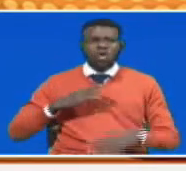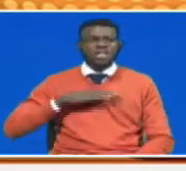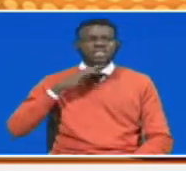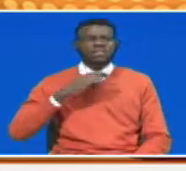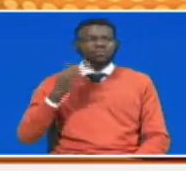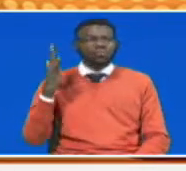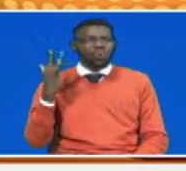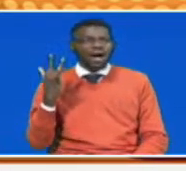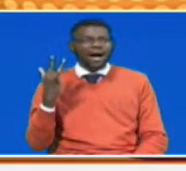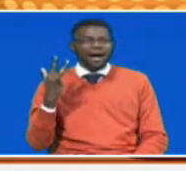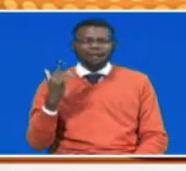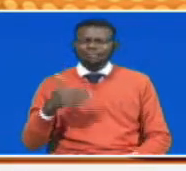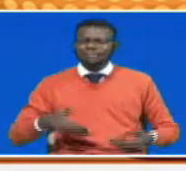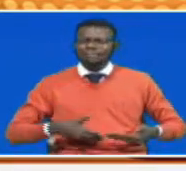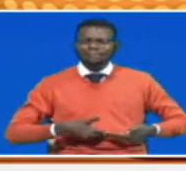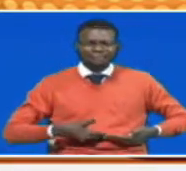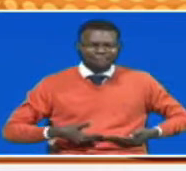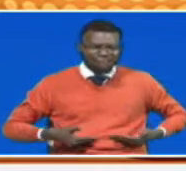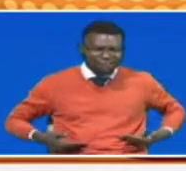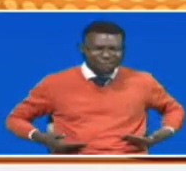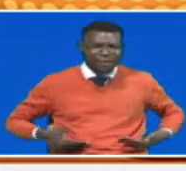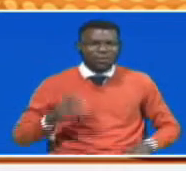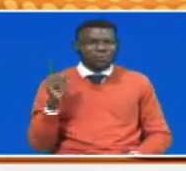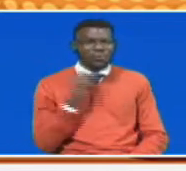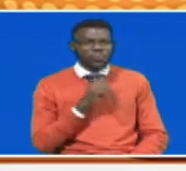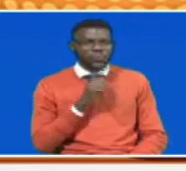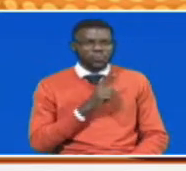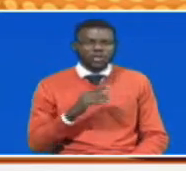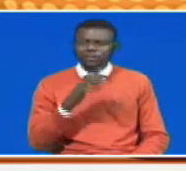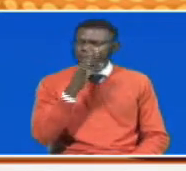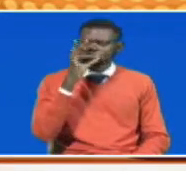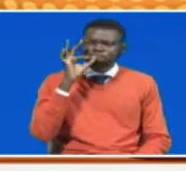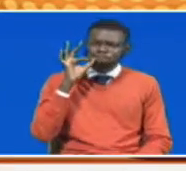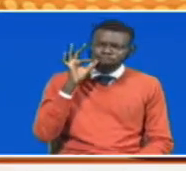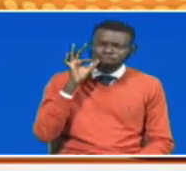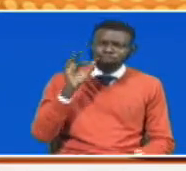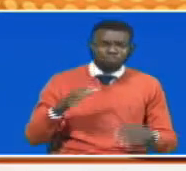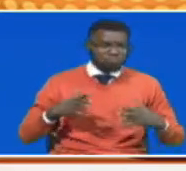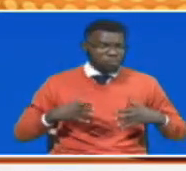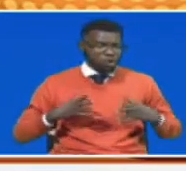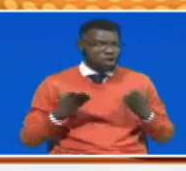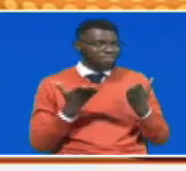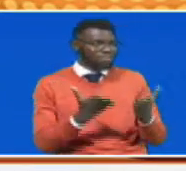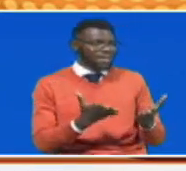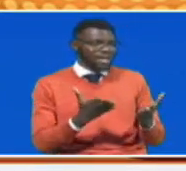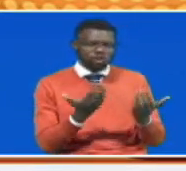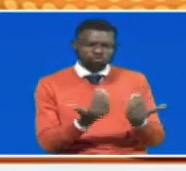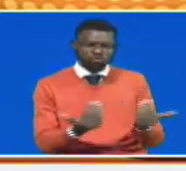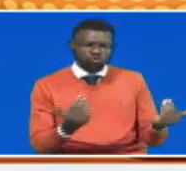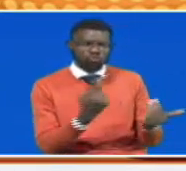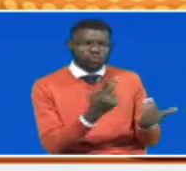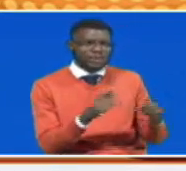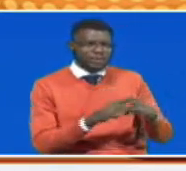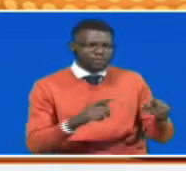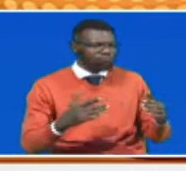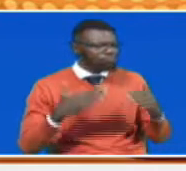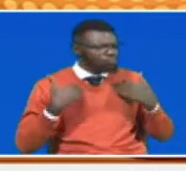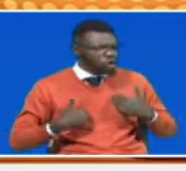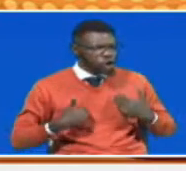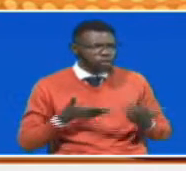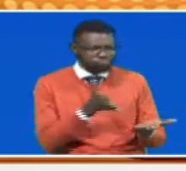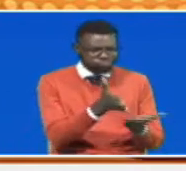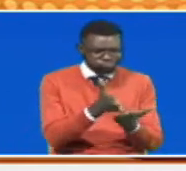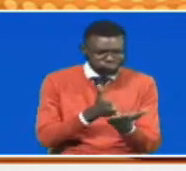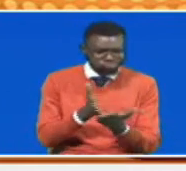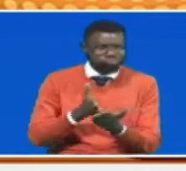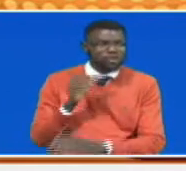kutokamana na njaa. Hawa ni watu ambao walikuwa kwa wanafunga kama ilivyodaiwa hapo awali. Watoto wawili pia walifanyiwa upasuaji jioni